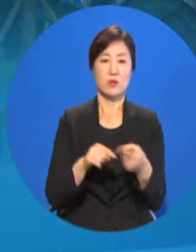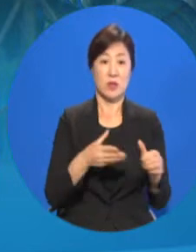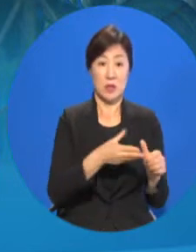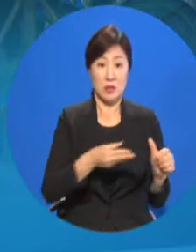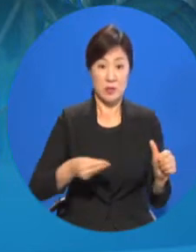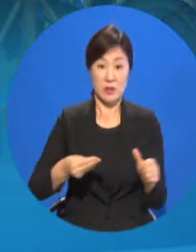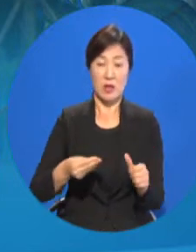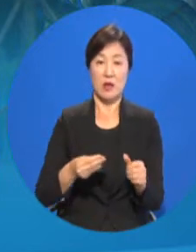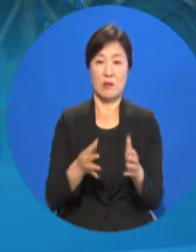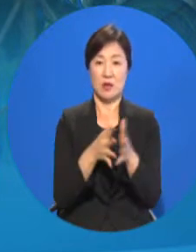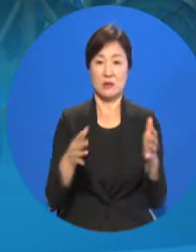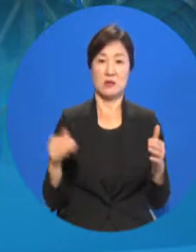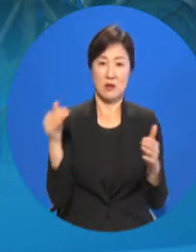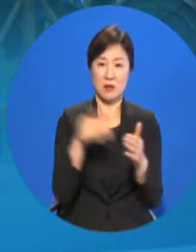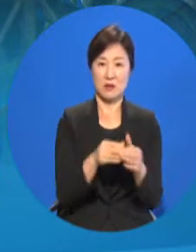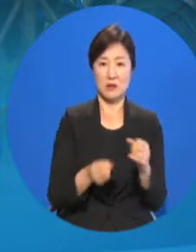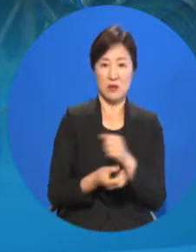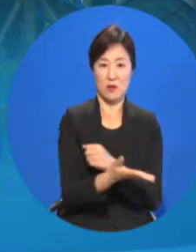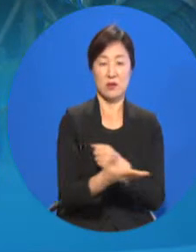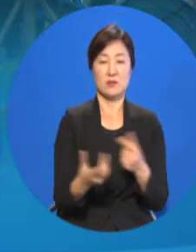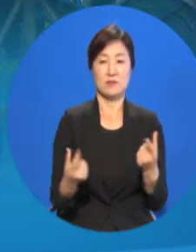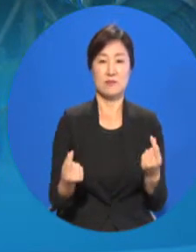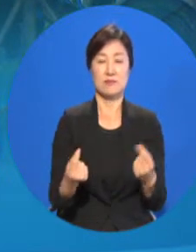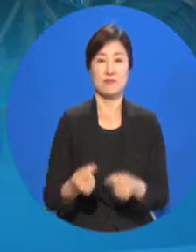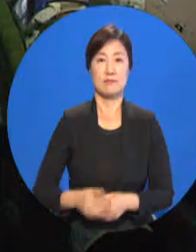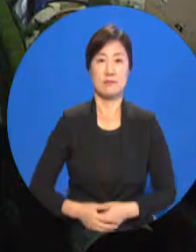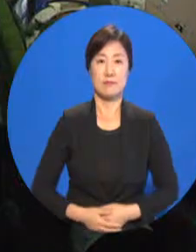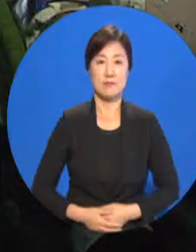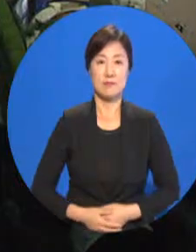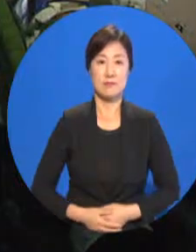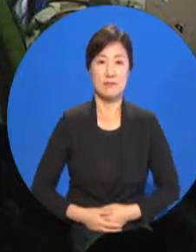아니냐는 우려가 일고 있습니다. 강서영 기자입니다.